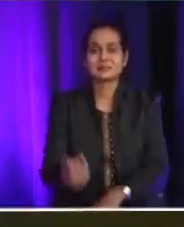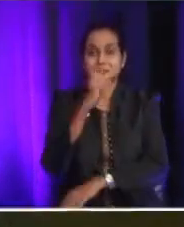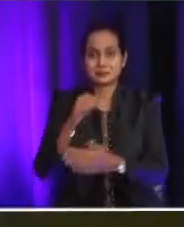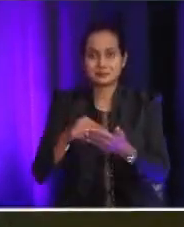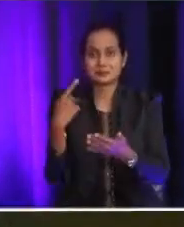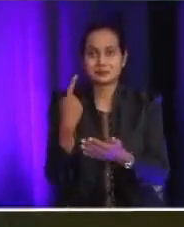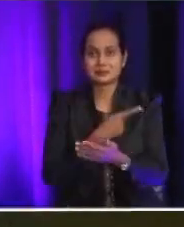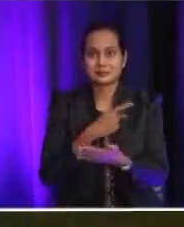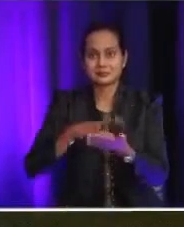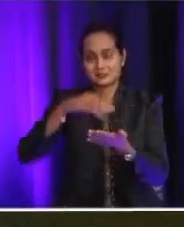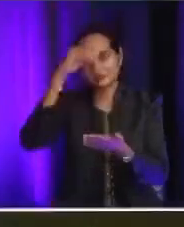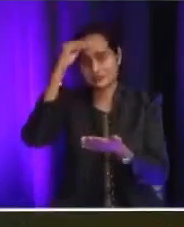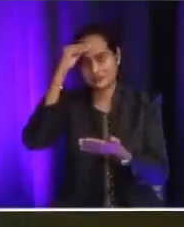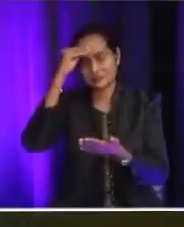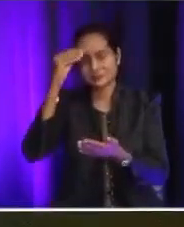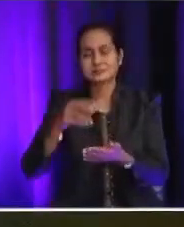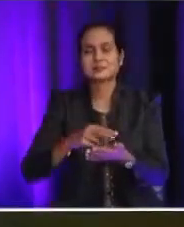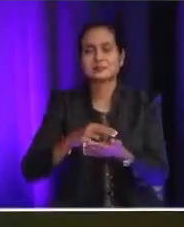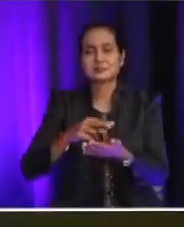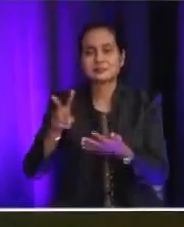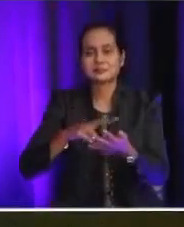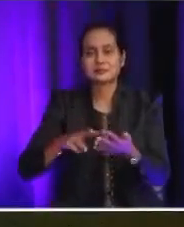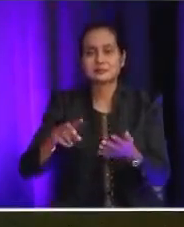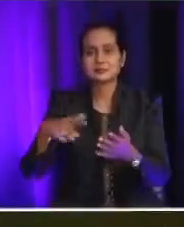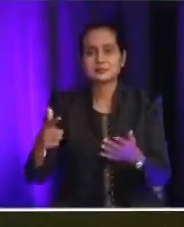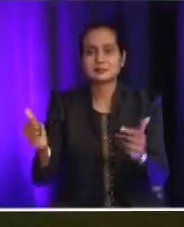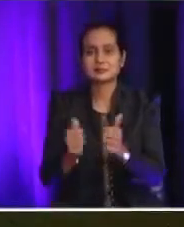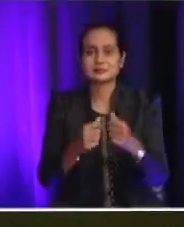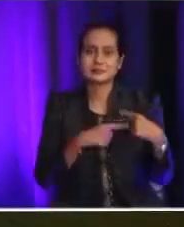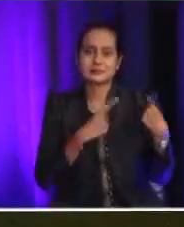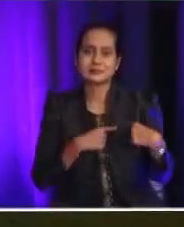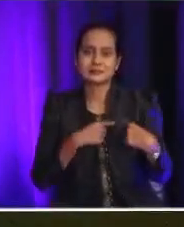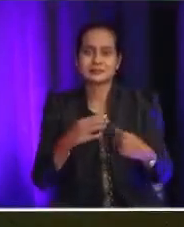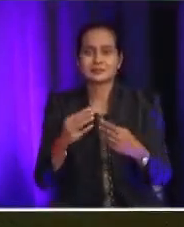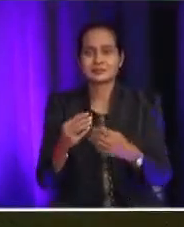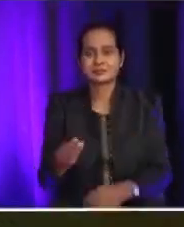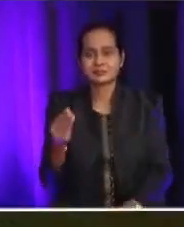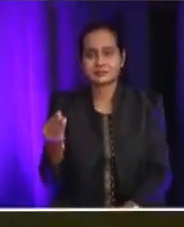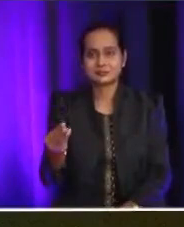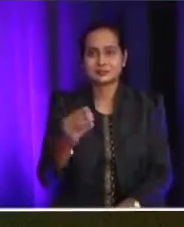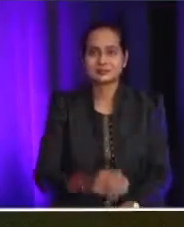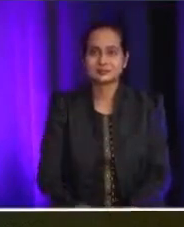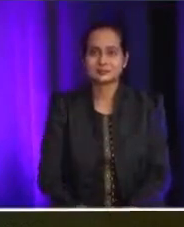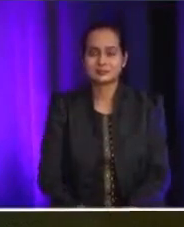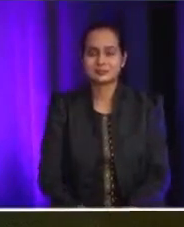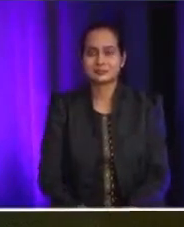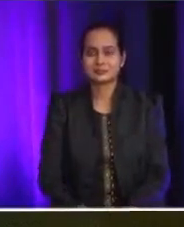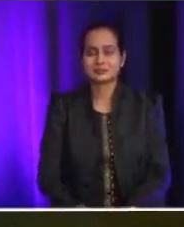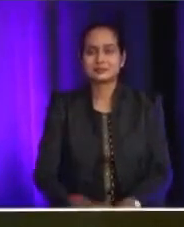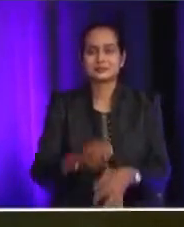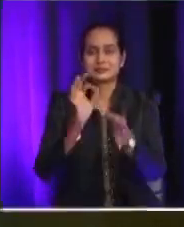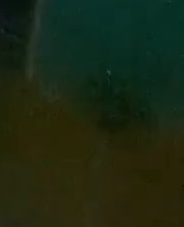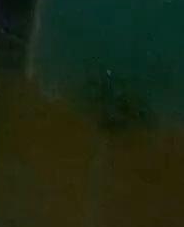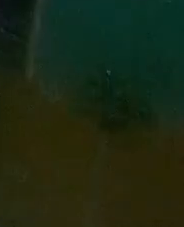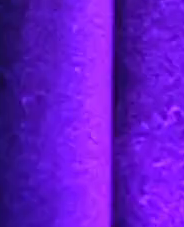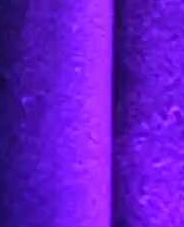bacalah dengan hatimu. Betul Cikgu Zainab? Ya, betul. Tapi sebelum itu cikgu, izinkan saya untuk memperkenalkan juru bahasa